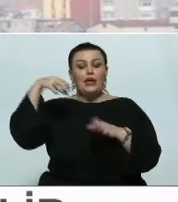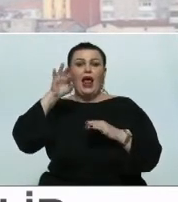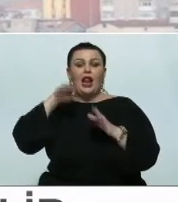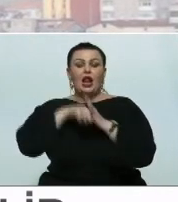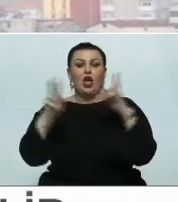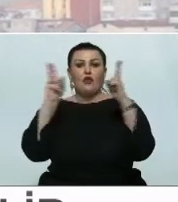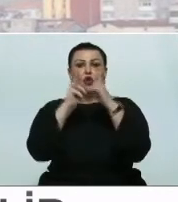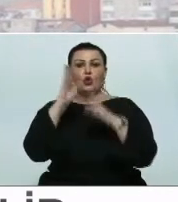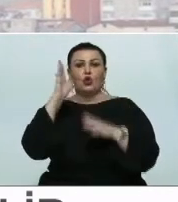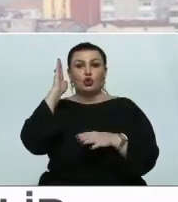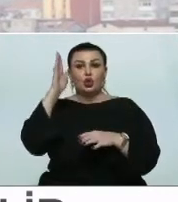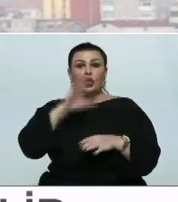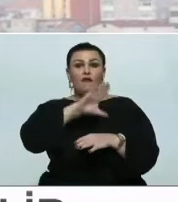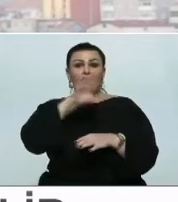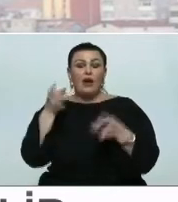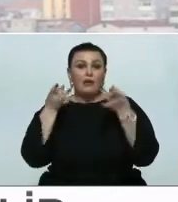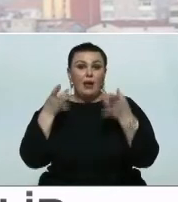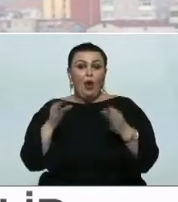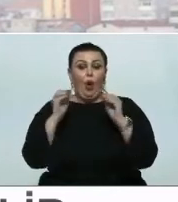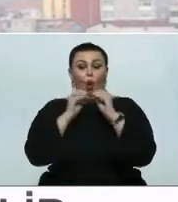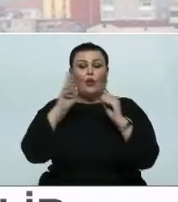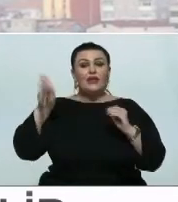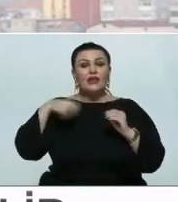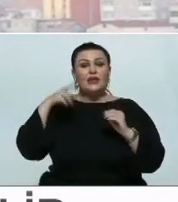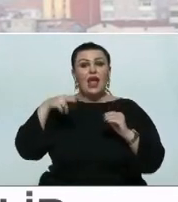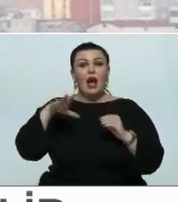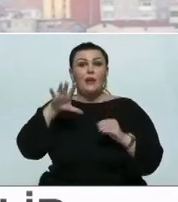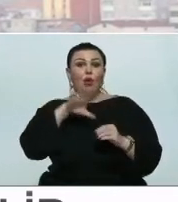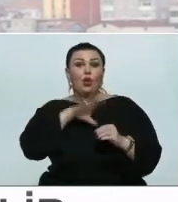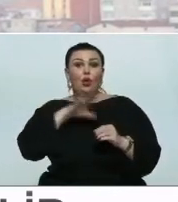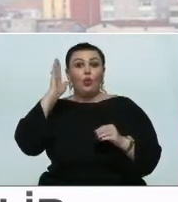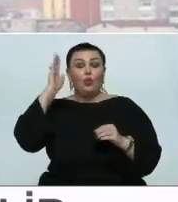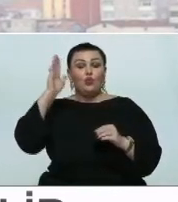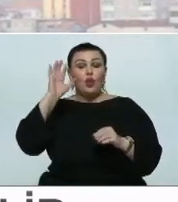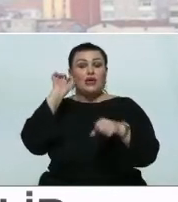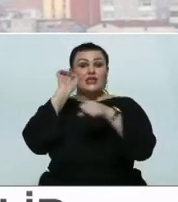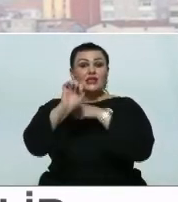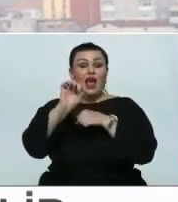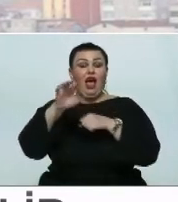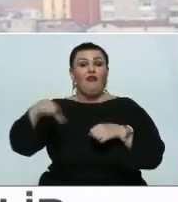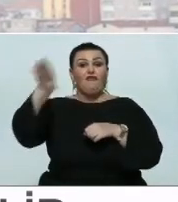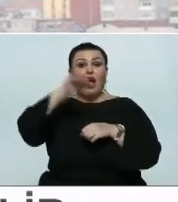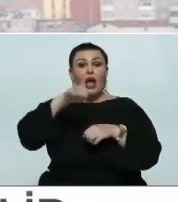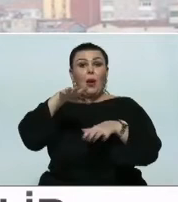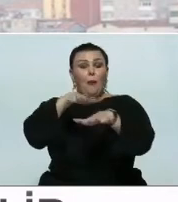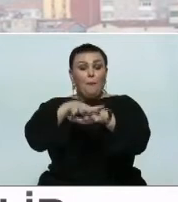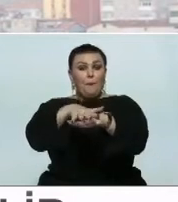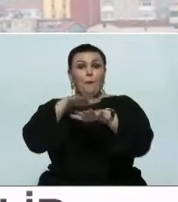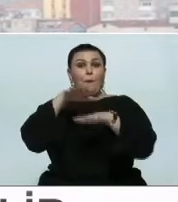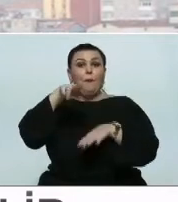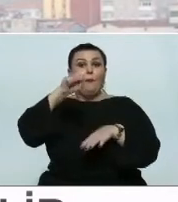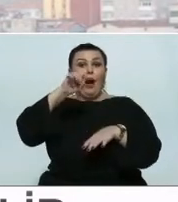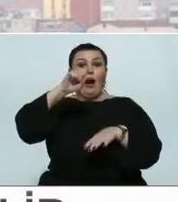görüşecek ve tabii ki 10 dekabr tarihinde geçirilecek Zəfər Paradında da iştirak